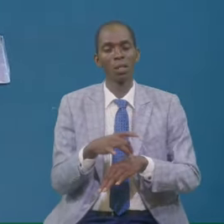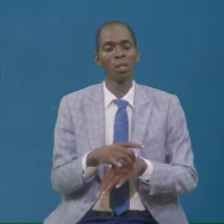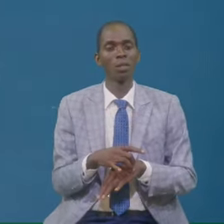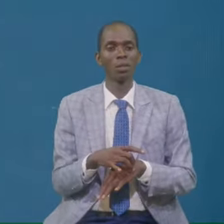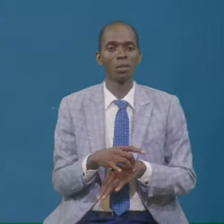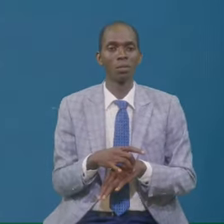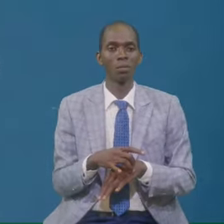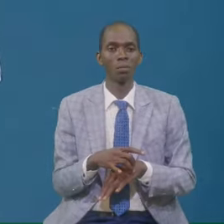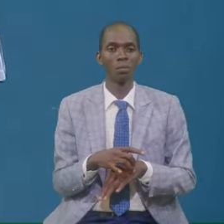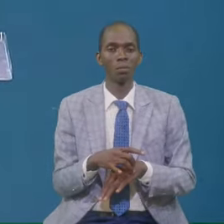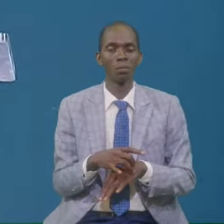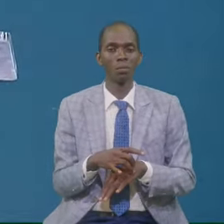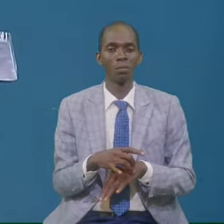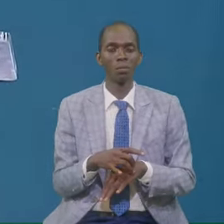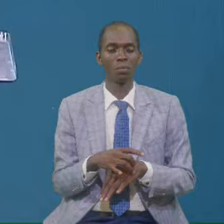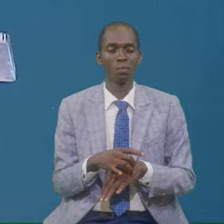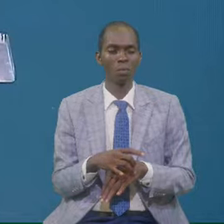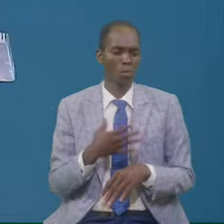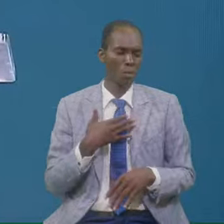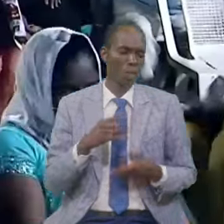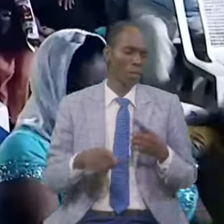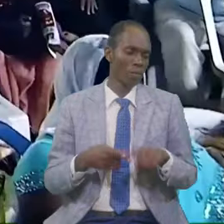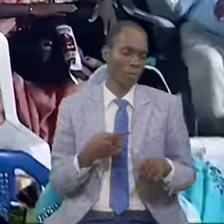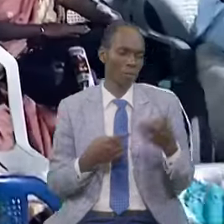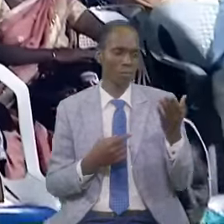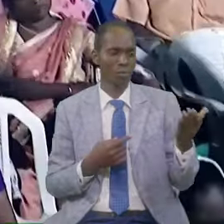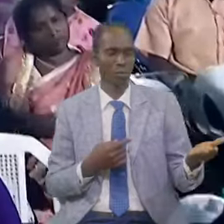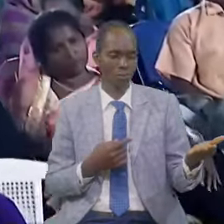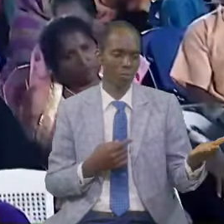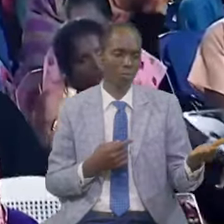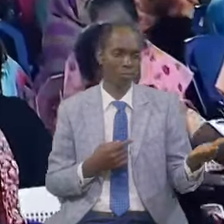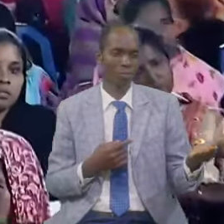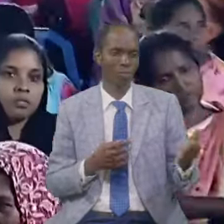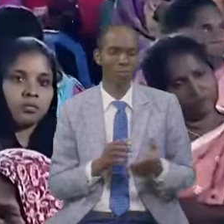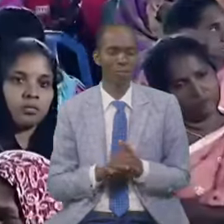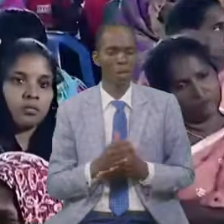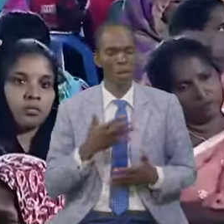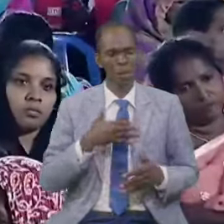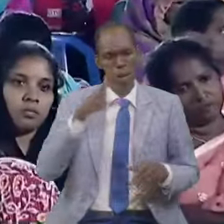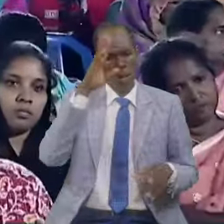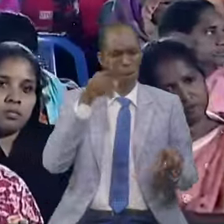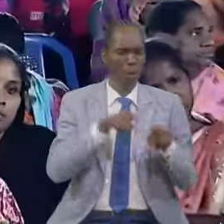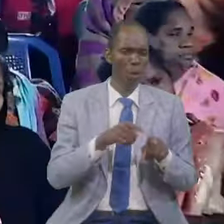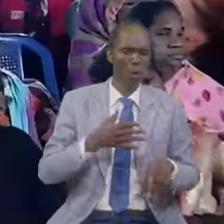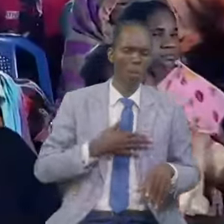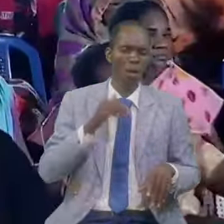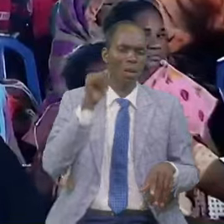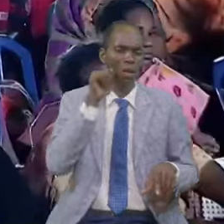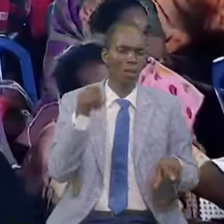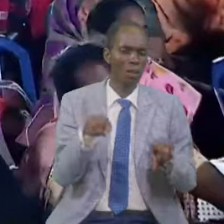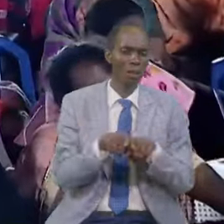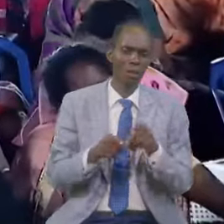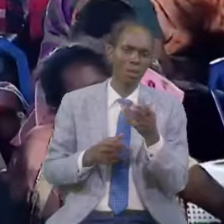నివాసులారా. My friend over there. నా స్నేహితులారా మీరు ఎక్కడున్నారు? My brother, my sister over there. నా సోదరి సోదరుడా